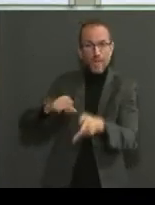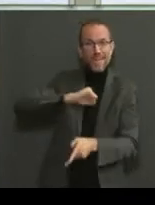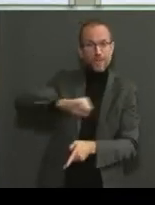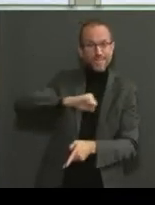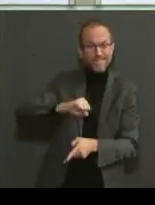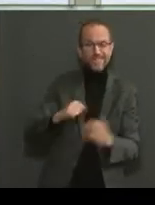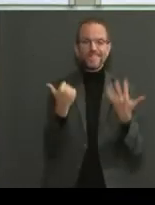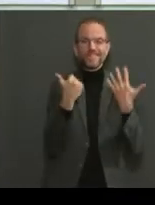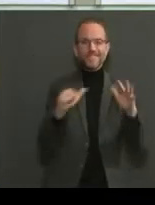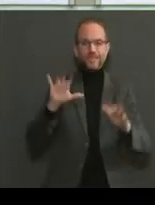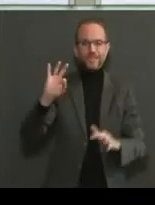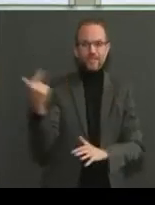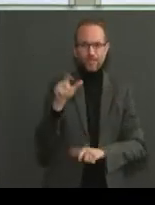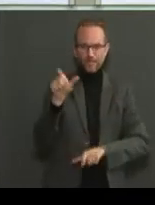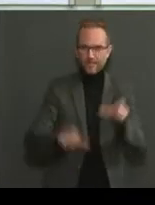intensifs.